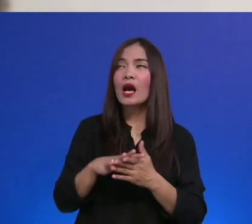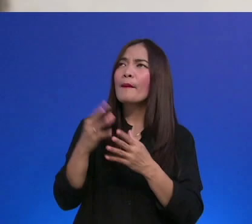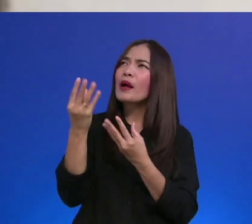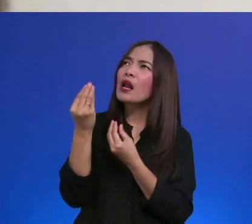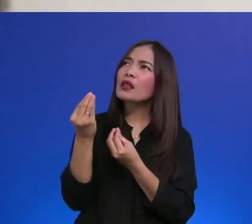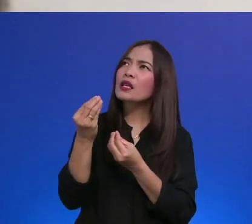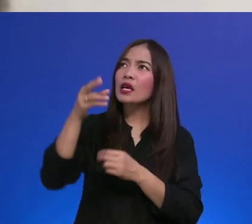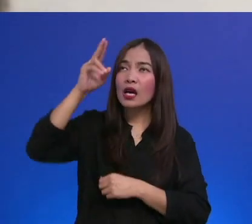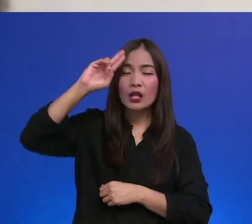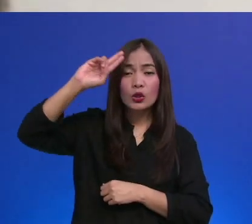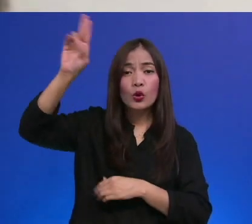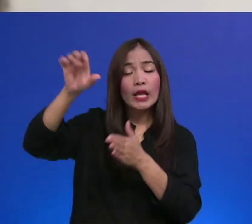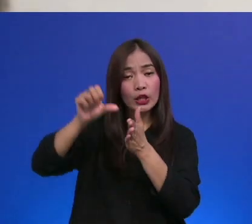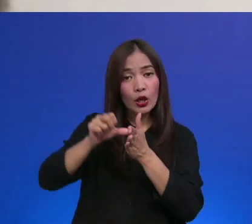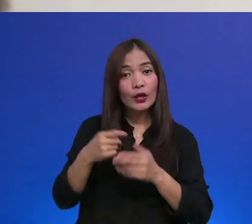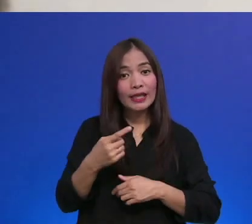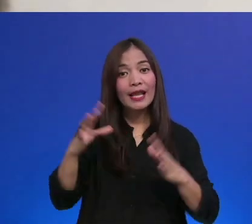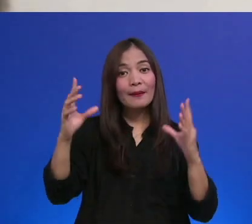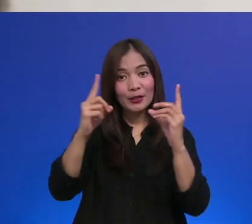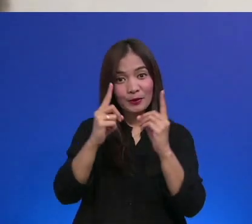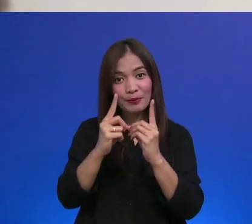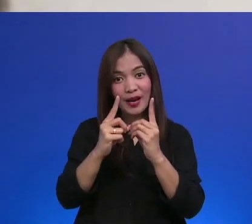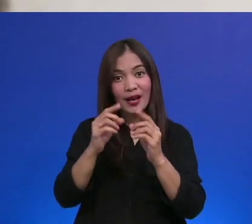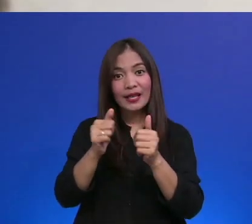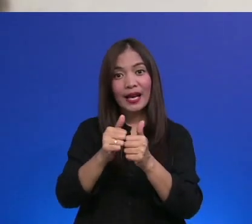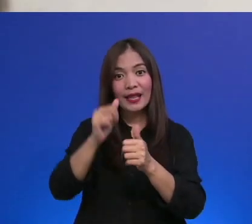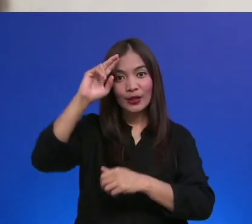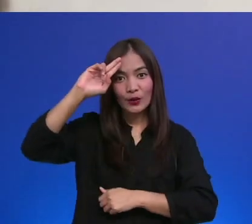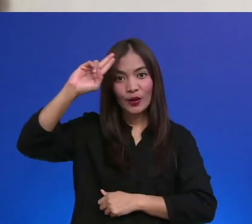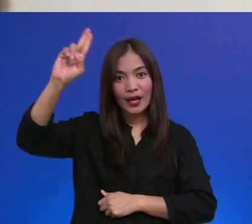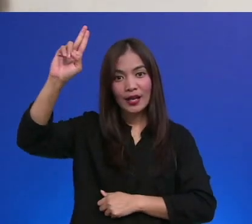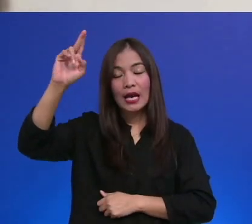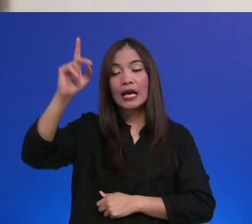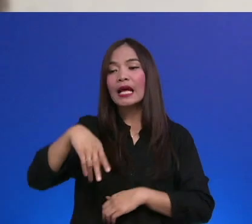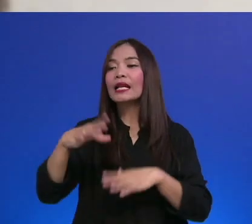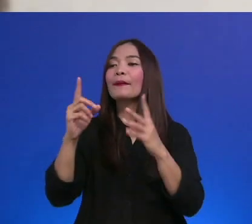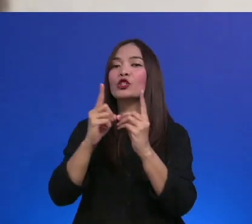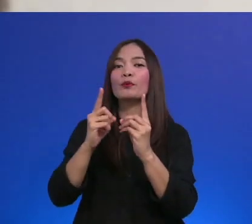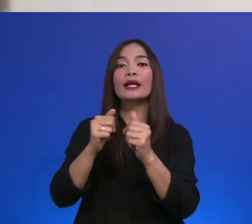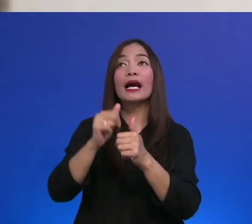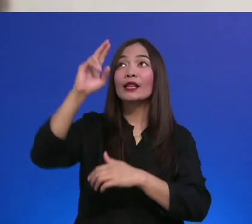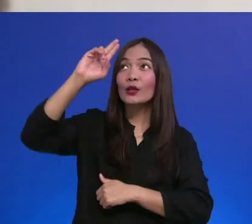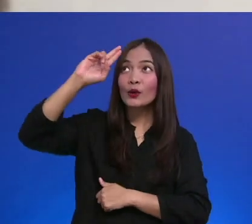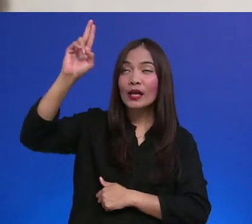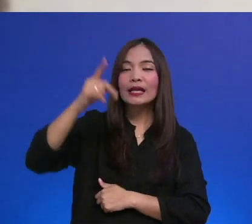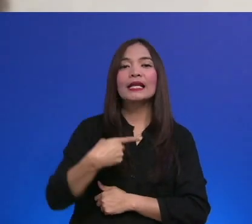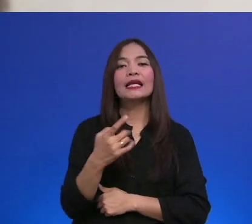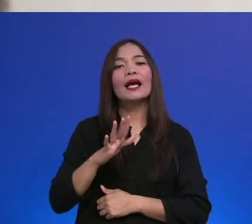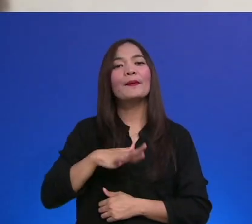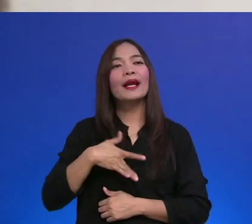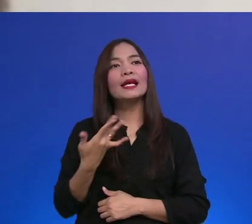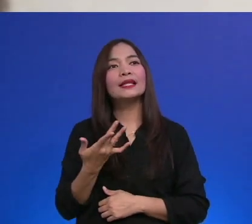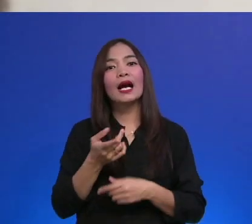kita mengalami perjumpaan dengan Tuhan dari perjumpaan dengan Tuhan kita merasakan